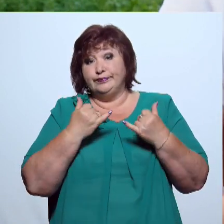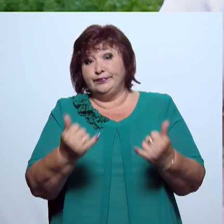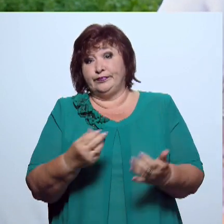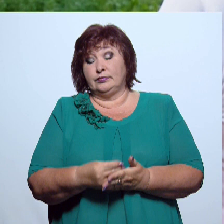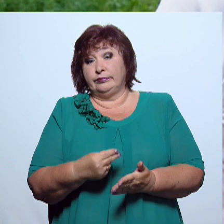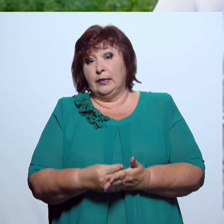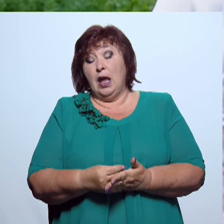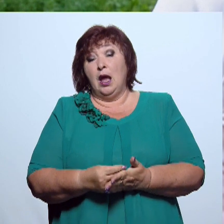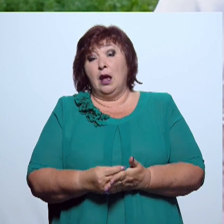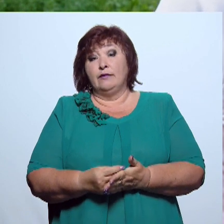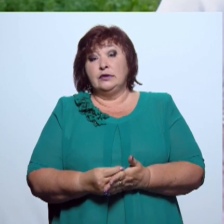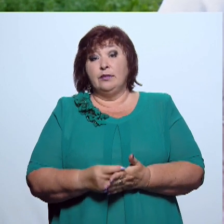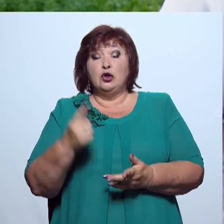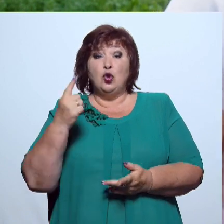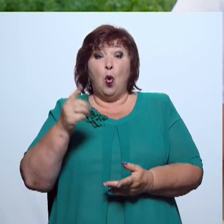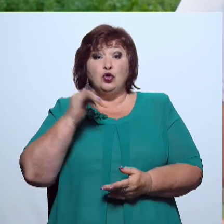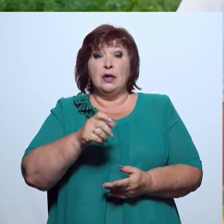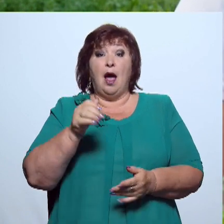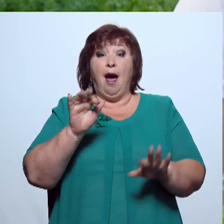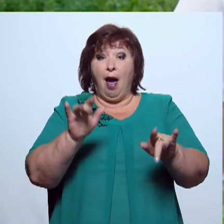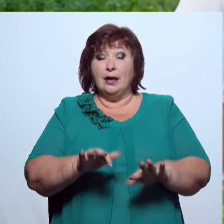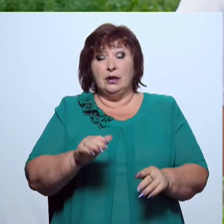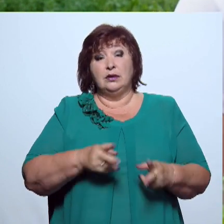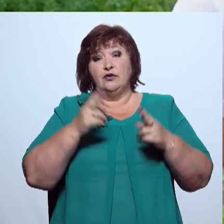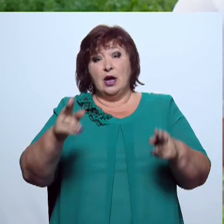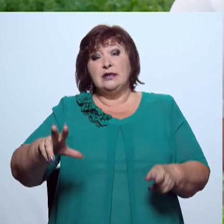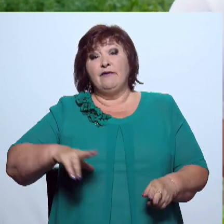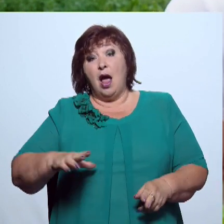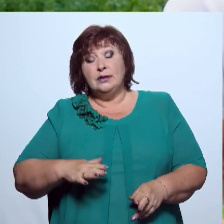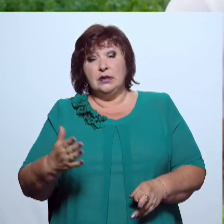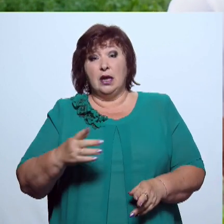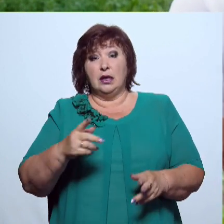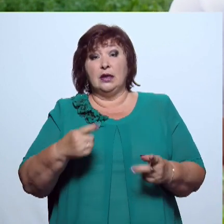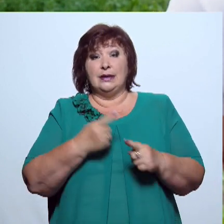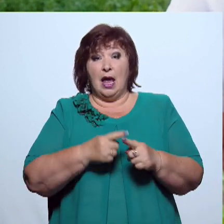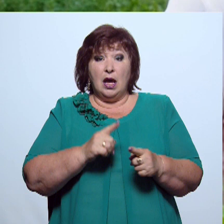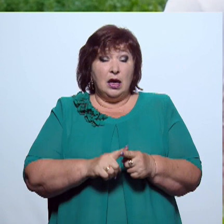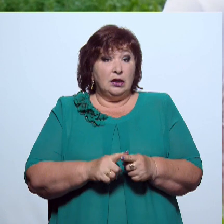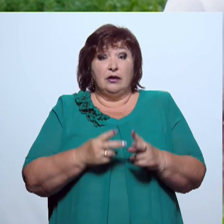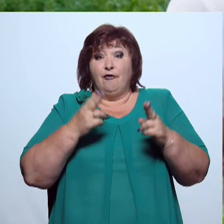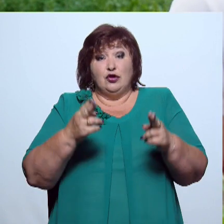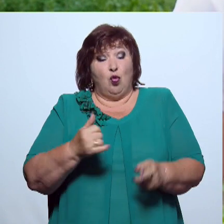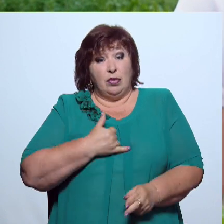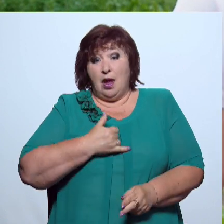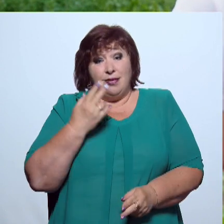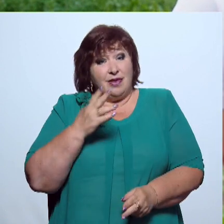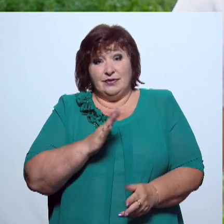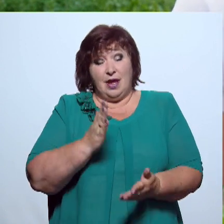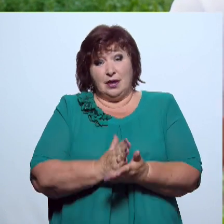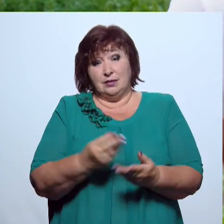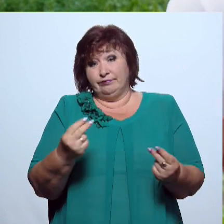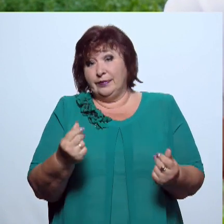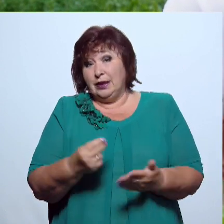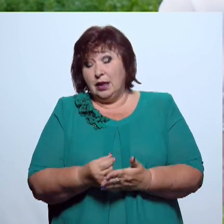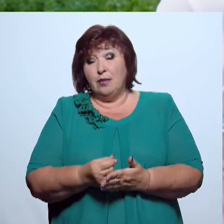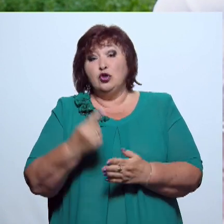В связи с тем, что он учится в IT-классе, они выезжают в Казань, в город. На этот выезд у меня тоже не всегда есть возможность ему обеспечить.